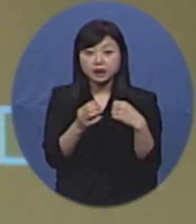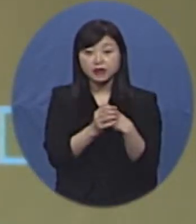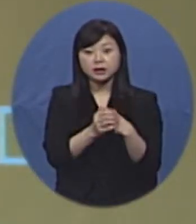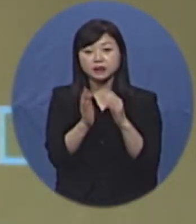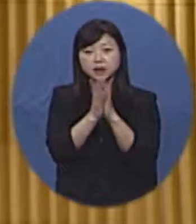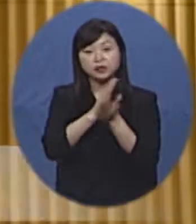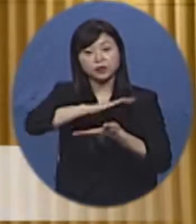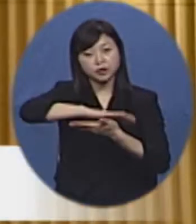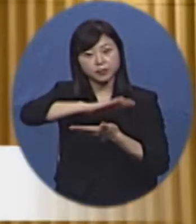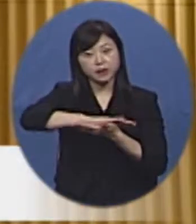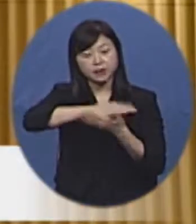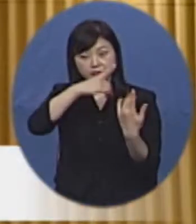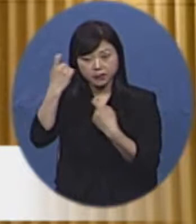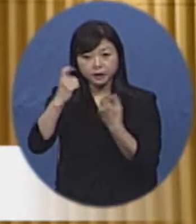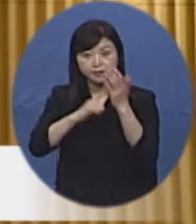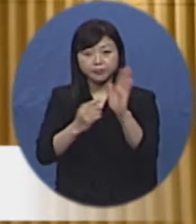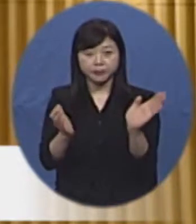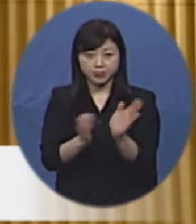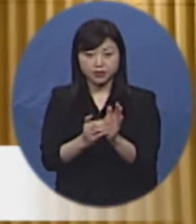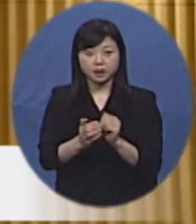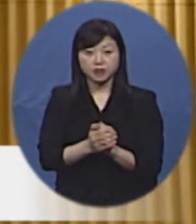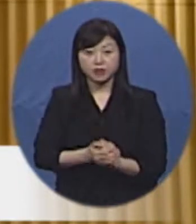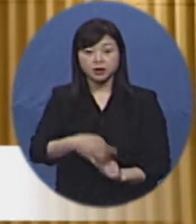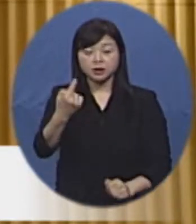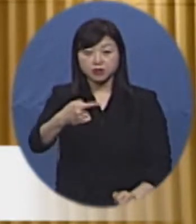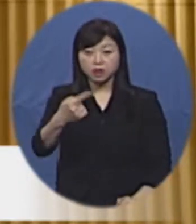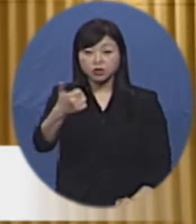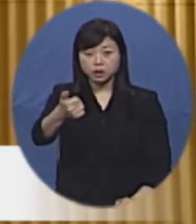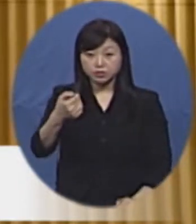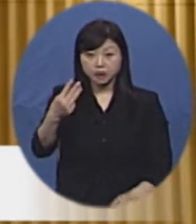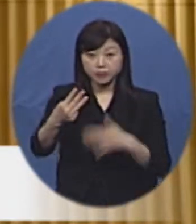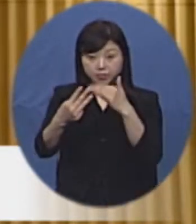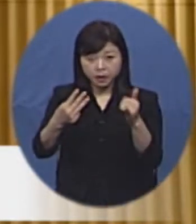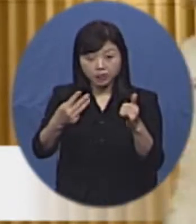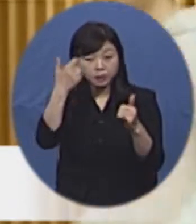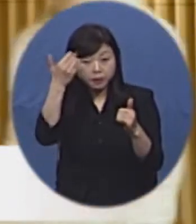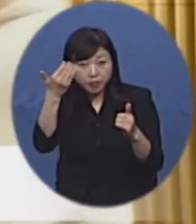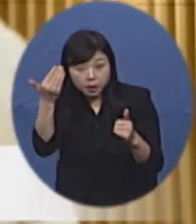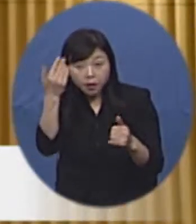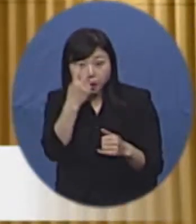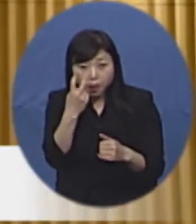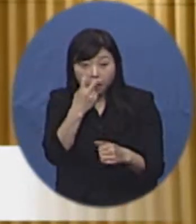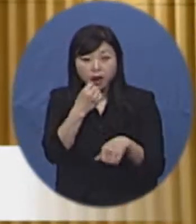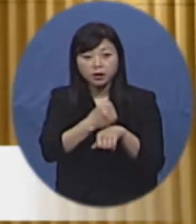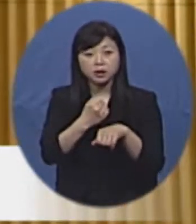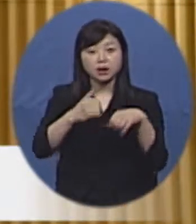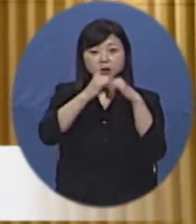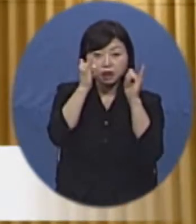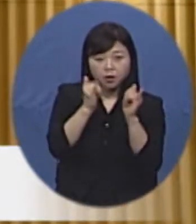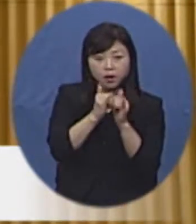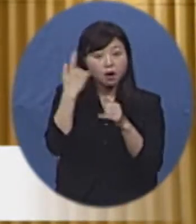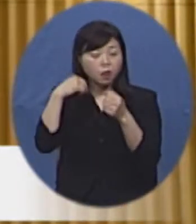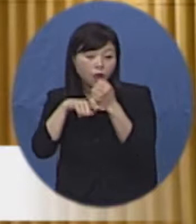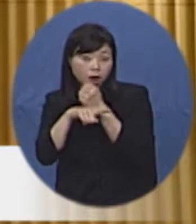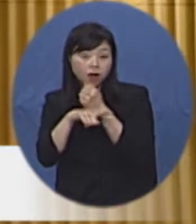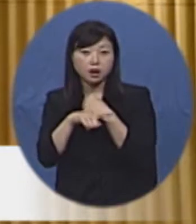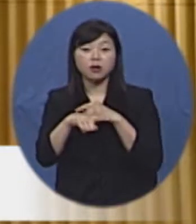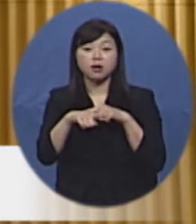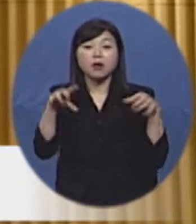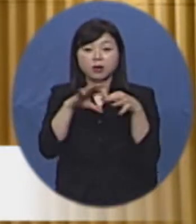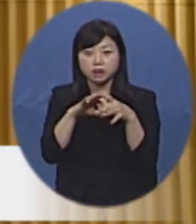마련됐습니다. 1053명을 이렇게 설문조사를 통해 가지고 이 사회적인 과학적인 어떤 사람들의 욕구를